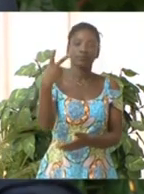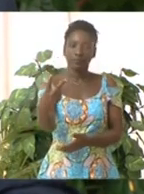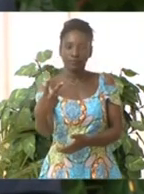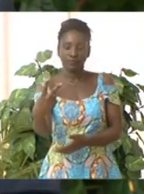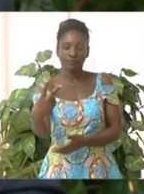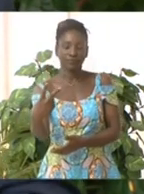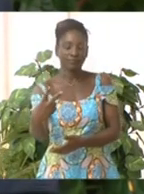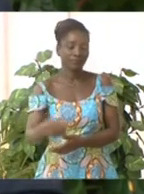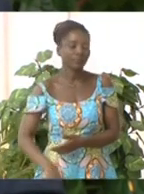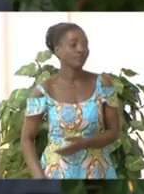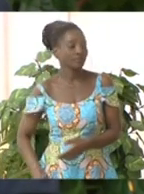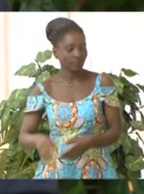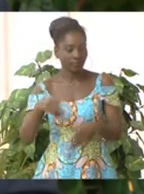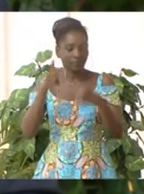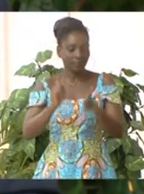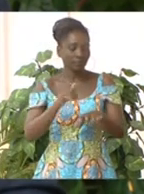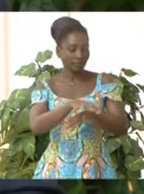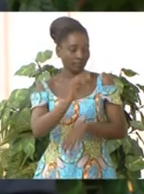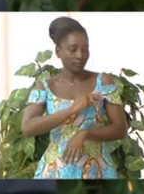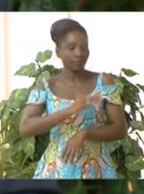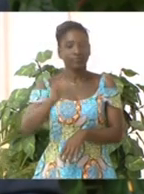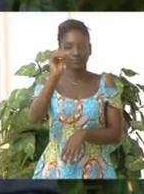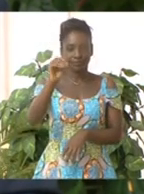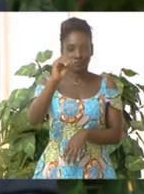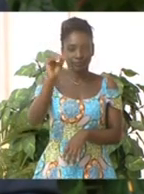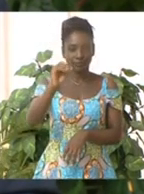Personnel d'astreinte, 0. Votants,